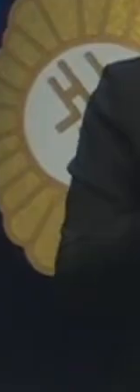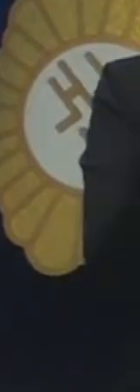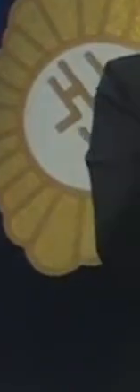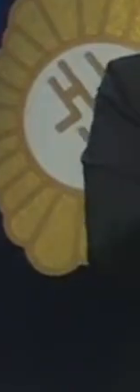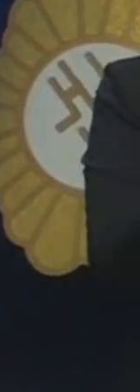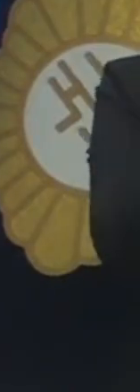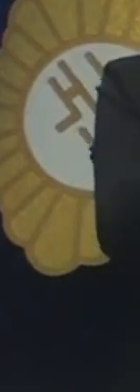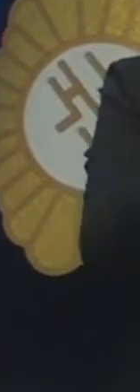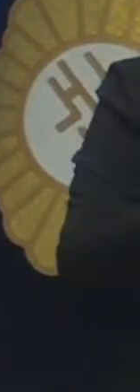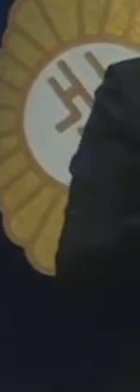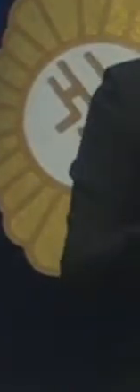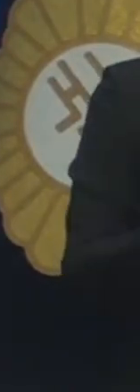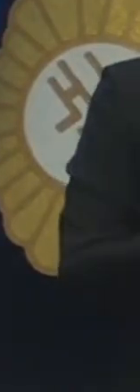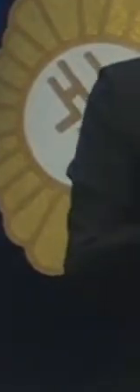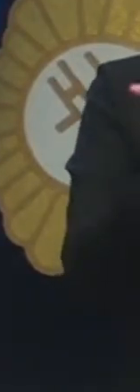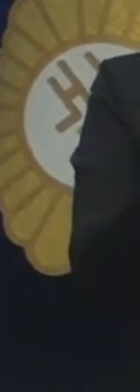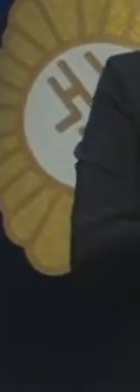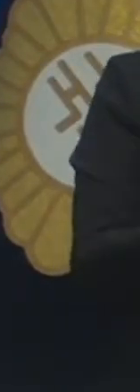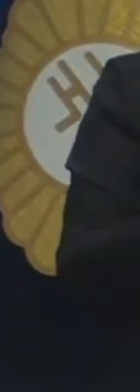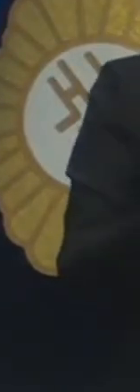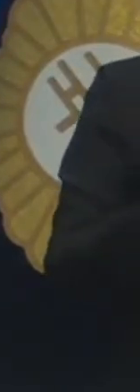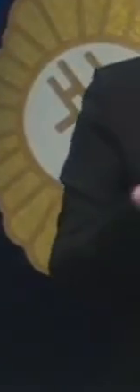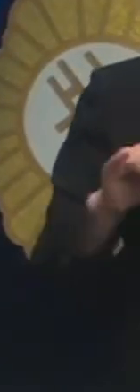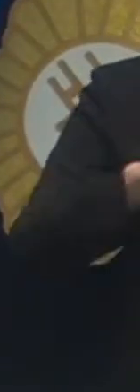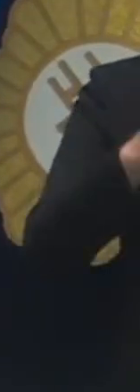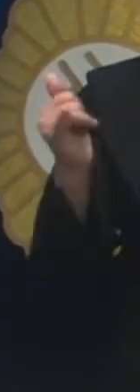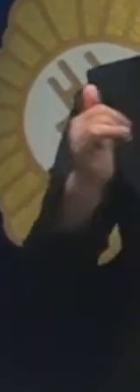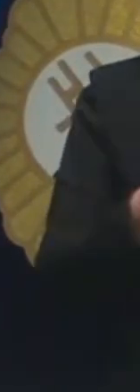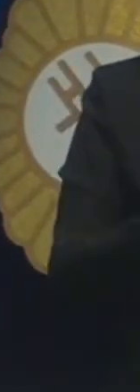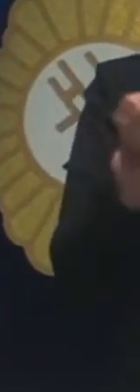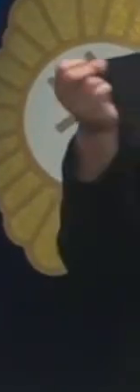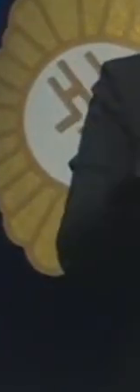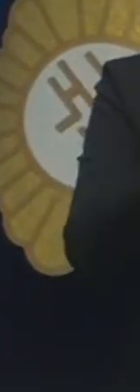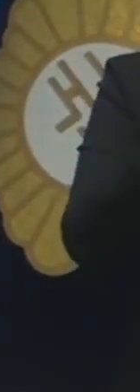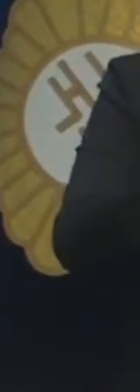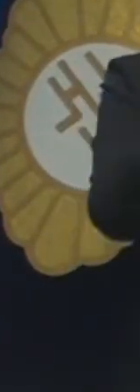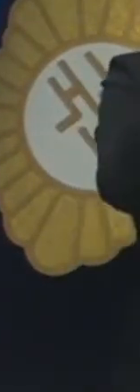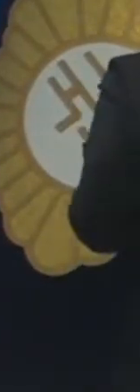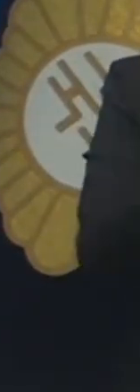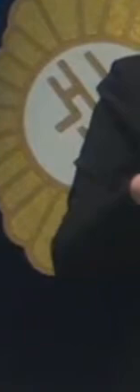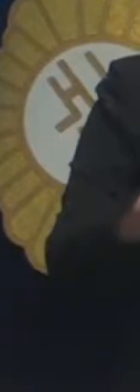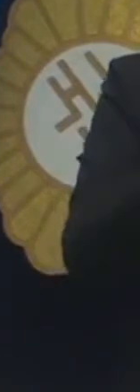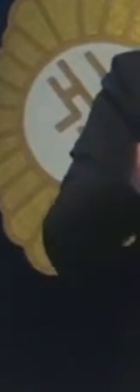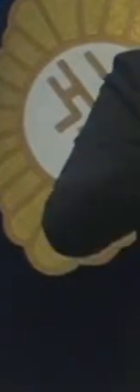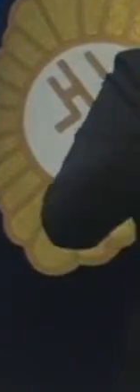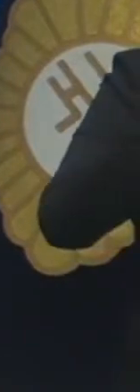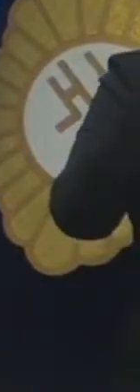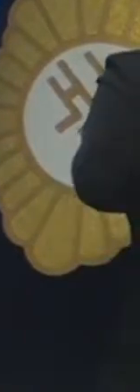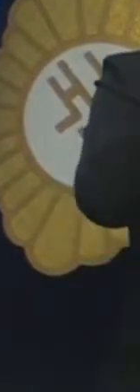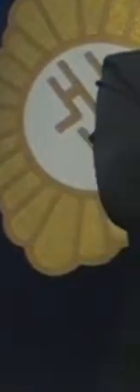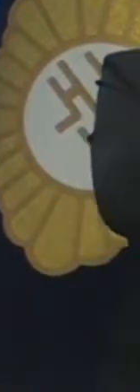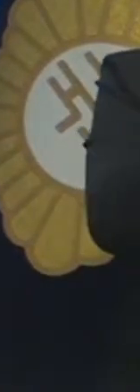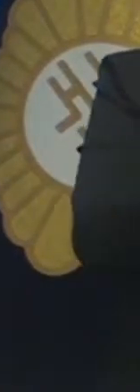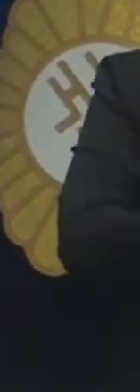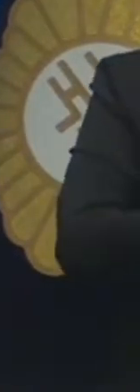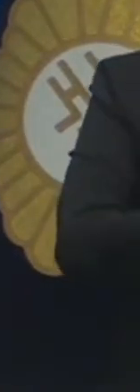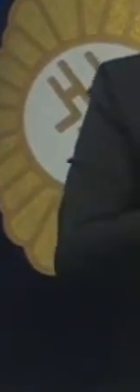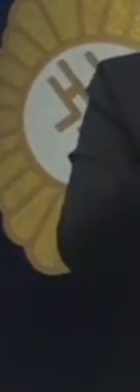단순한 기업이 아닙니다. 수많은 노동자와 그 가족들 그리고 지역사회의 삶과 직결된 소중한